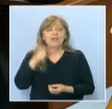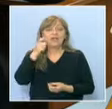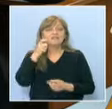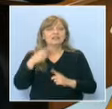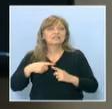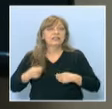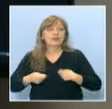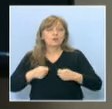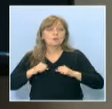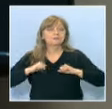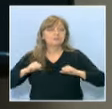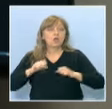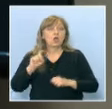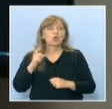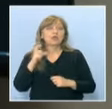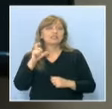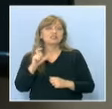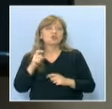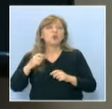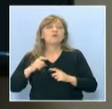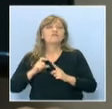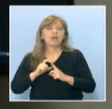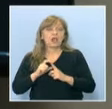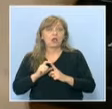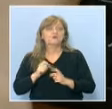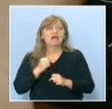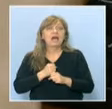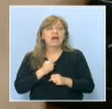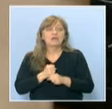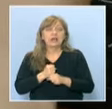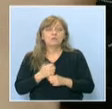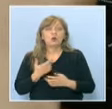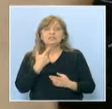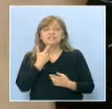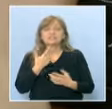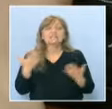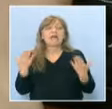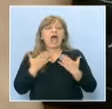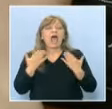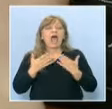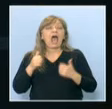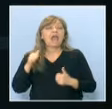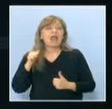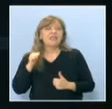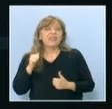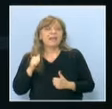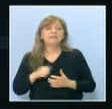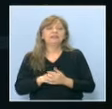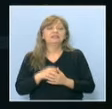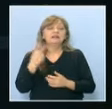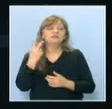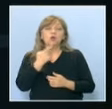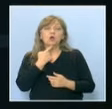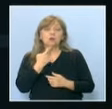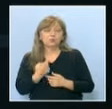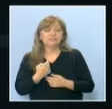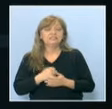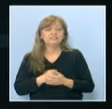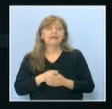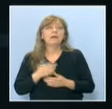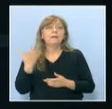Варненската търговска гимназия Георги Стойков Раковски работи с IT-академията вече втора година. Миналата година те бяха